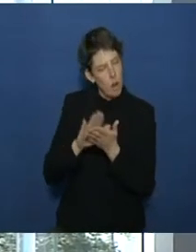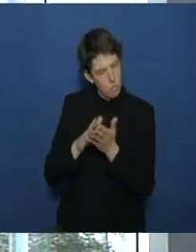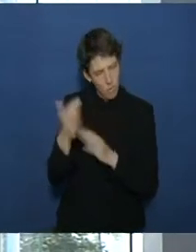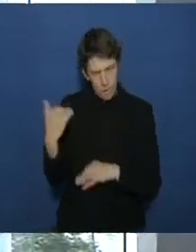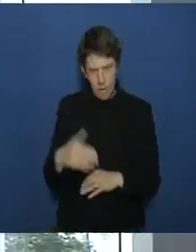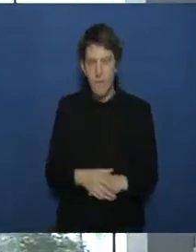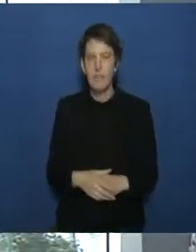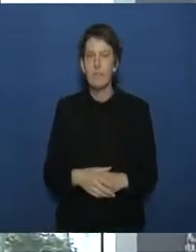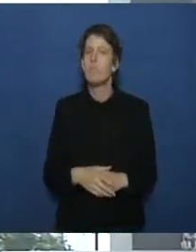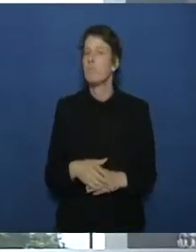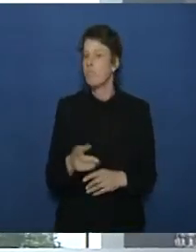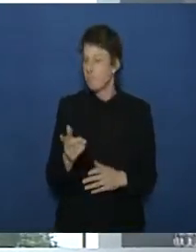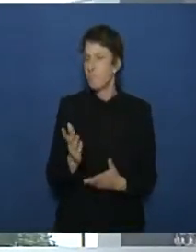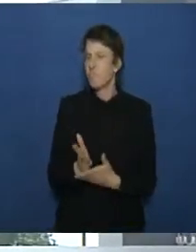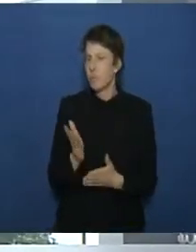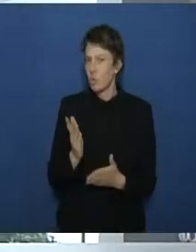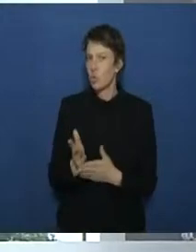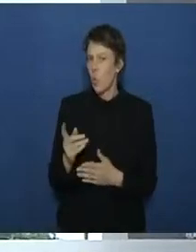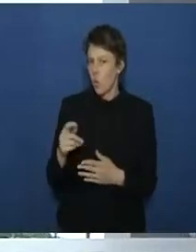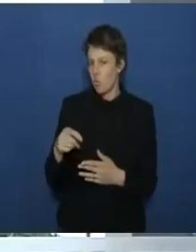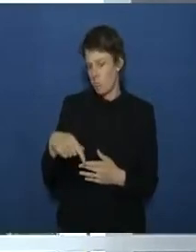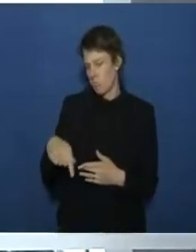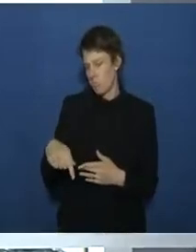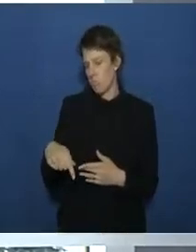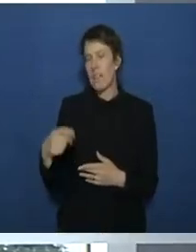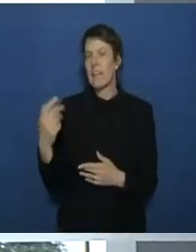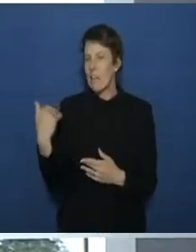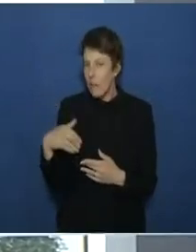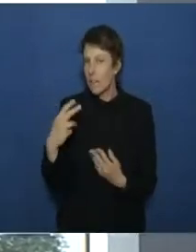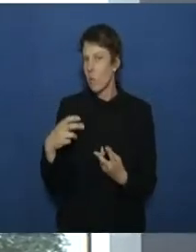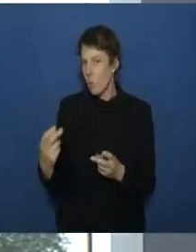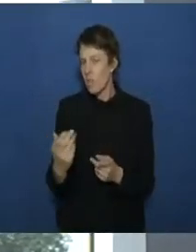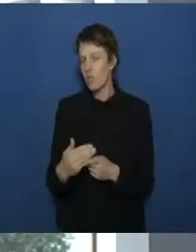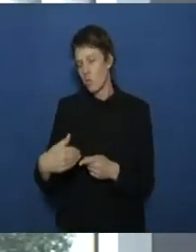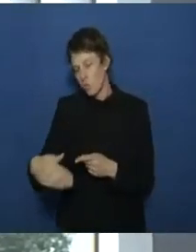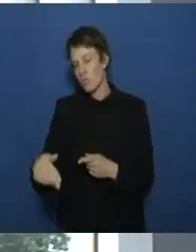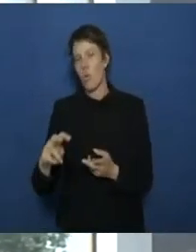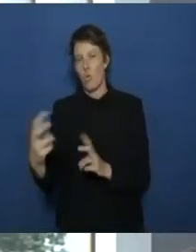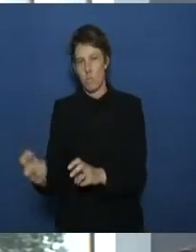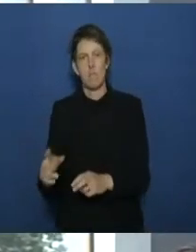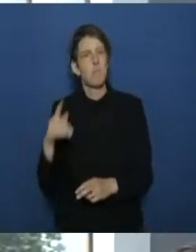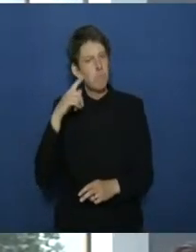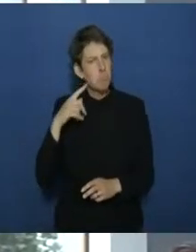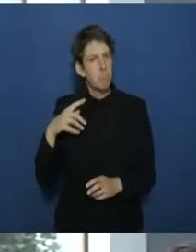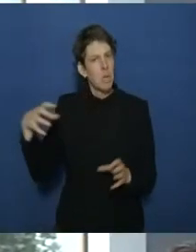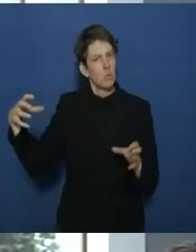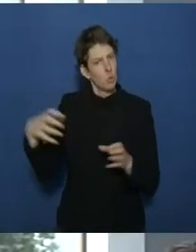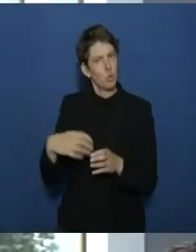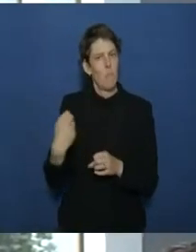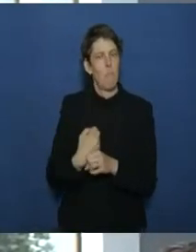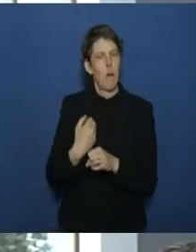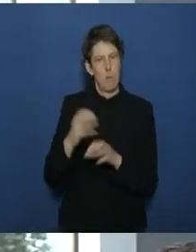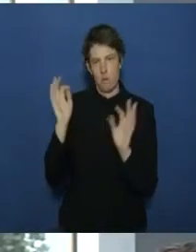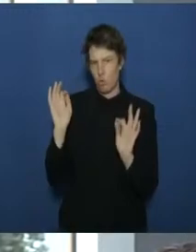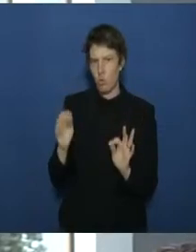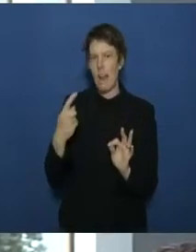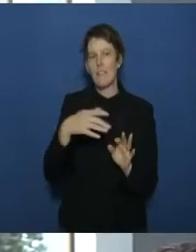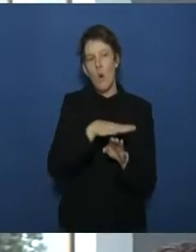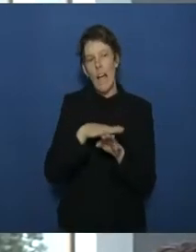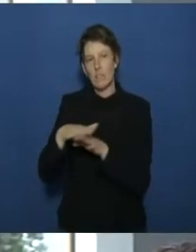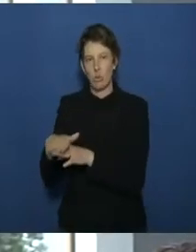die wurden und werden auch schon umgesetzt. Aus unserer Sicht ist das eine gute Zusammenarbeit zwischen allen beteiligten